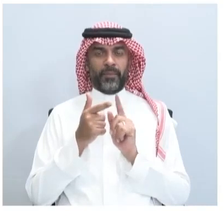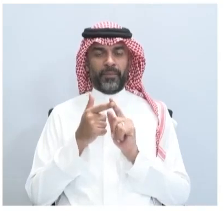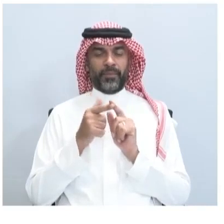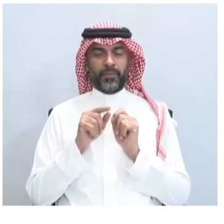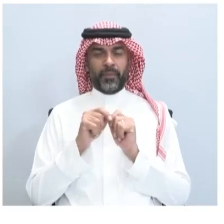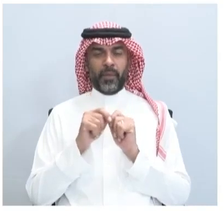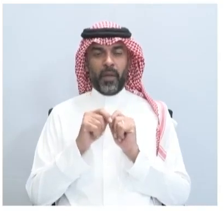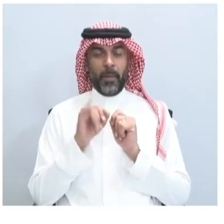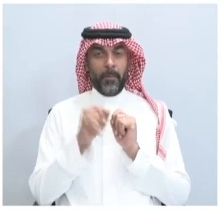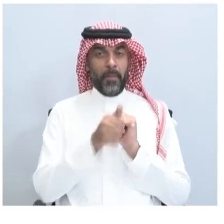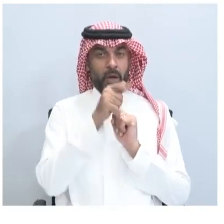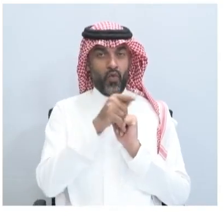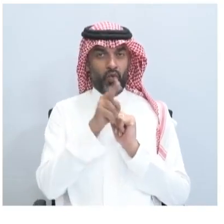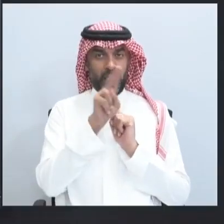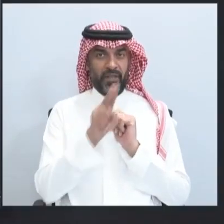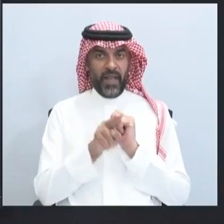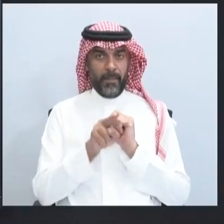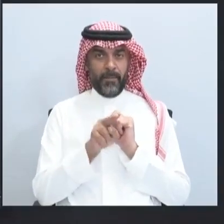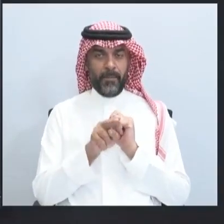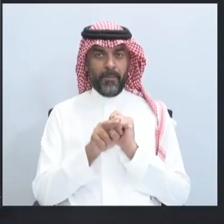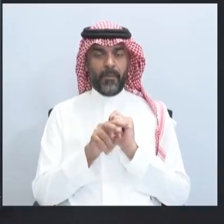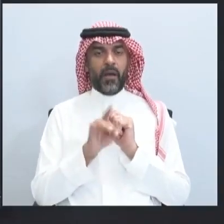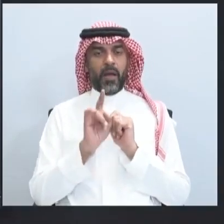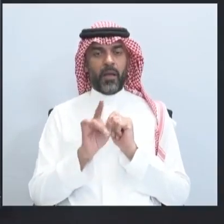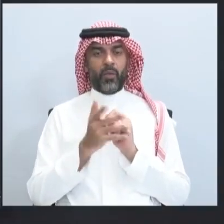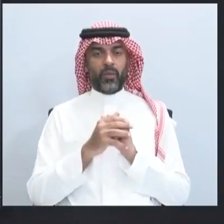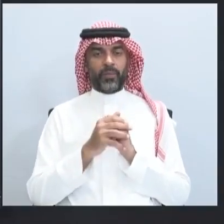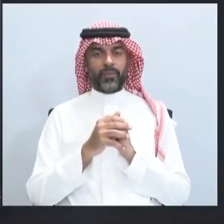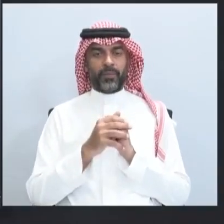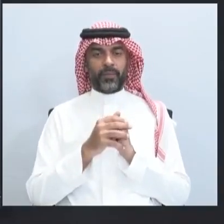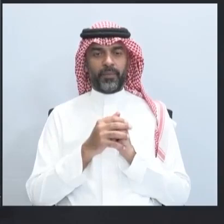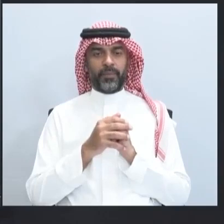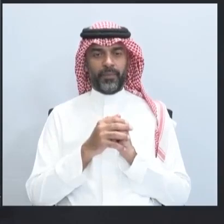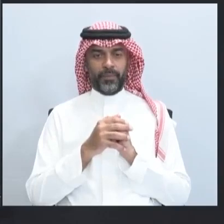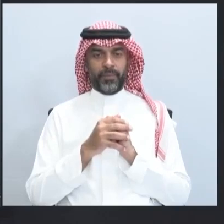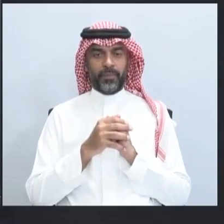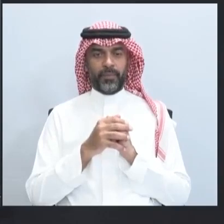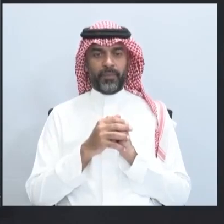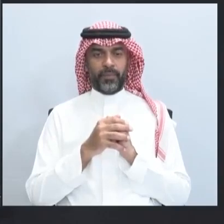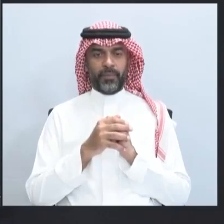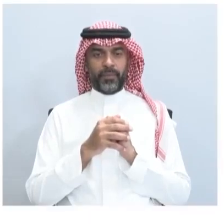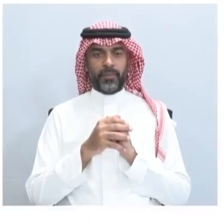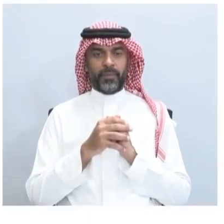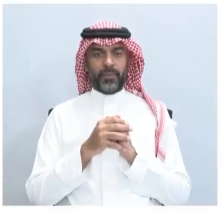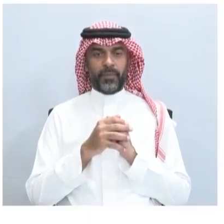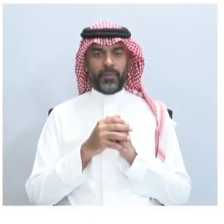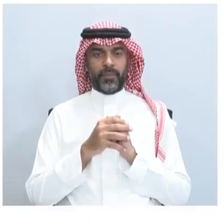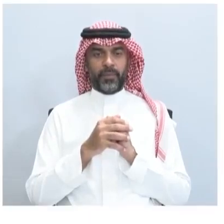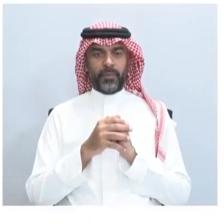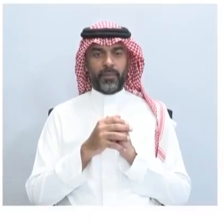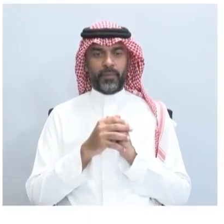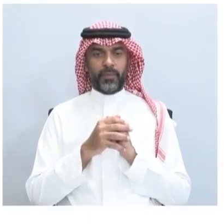ما استفهاميه اذا سيكون هناك ماذا حذف ولذلك